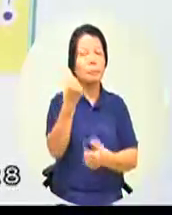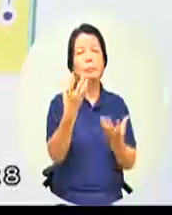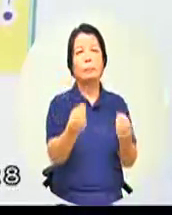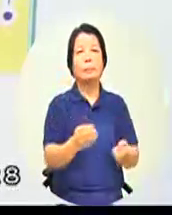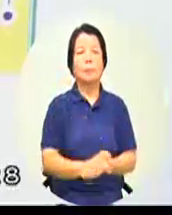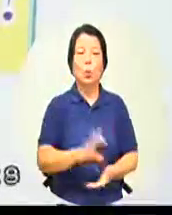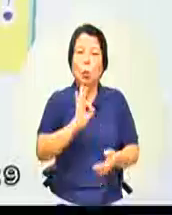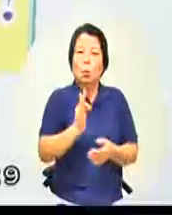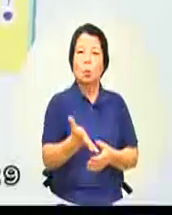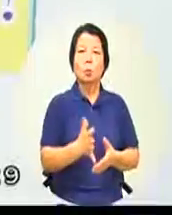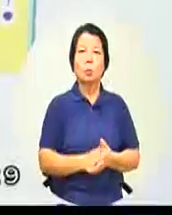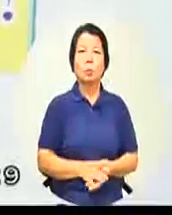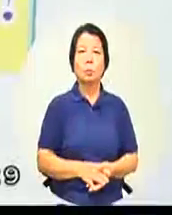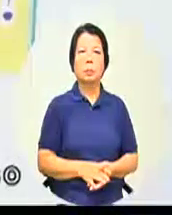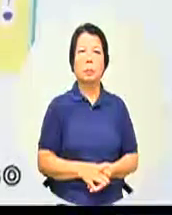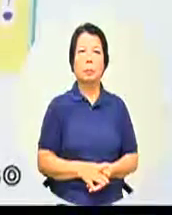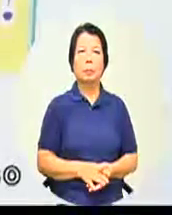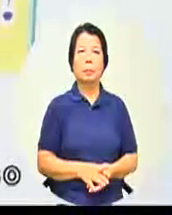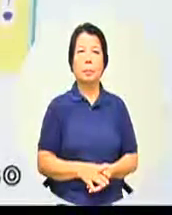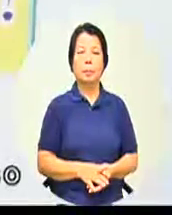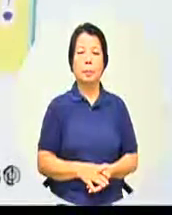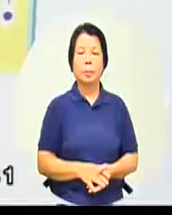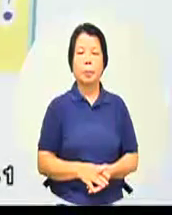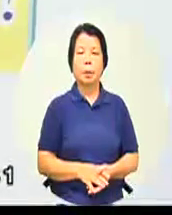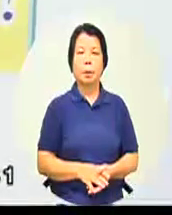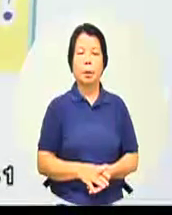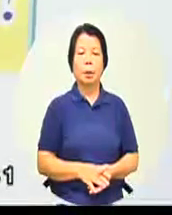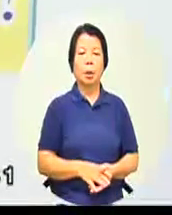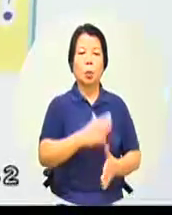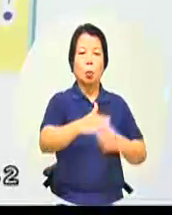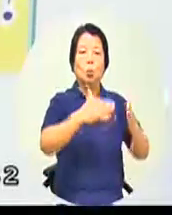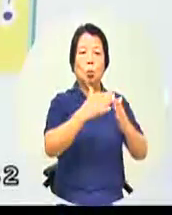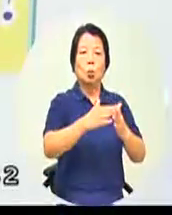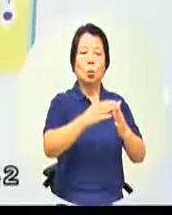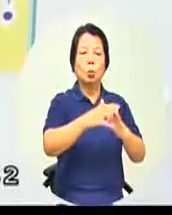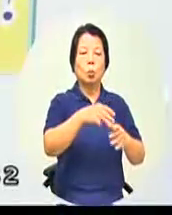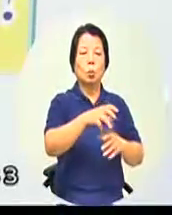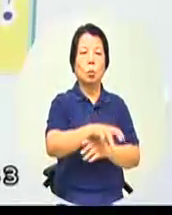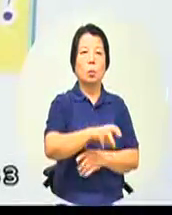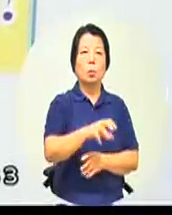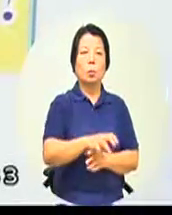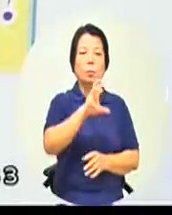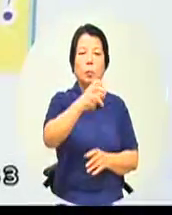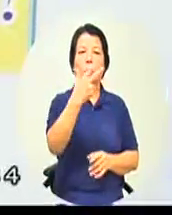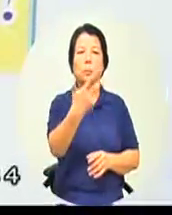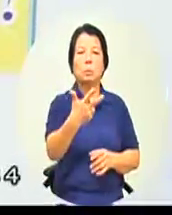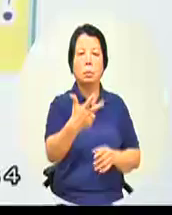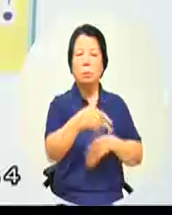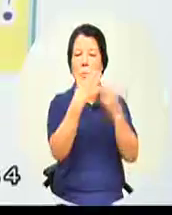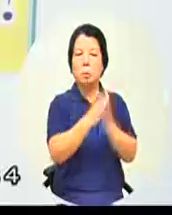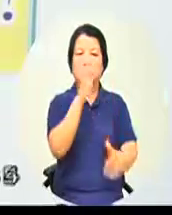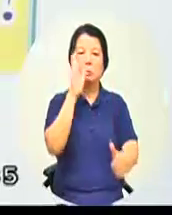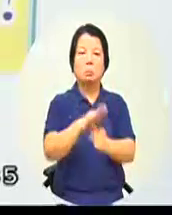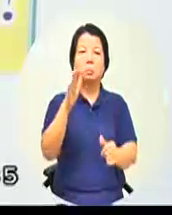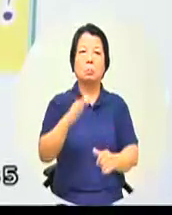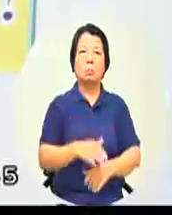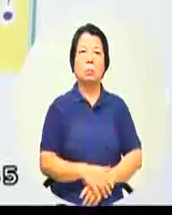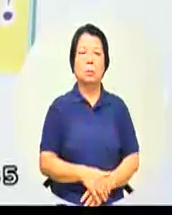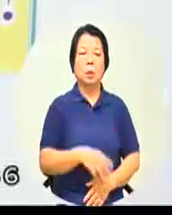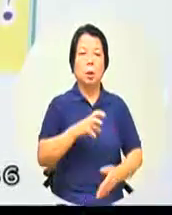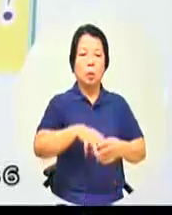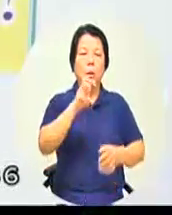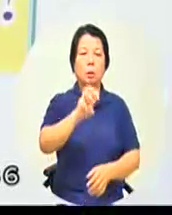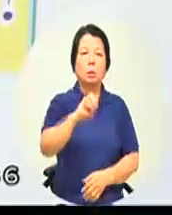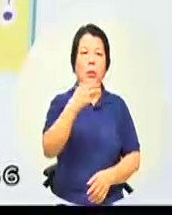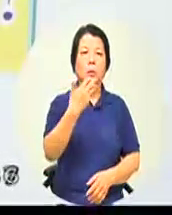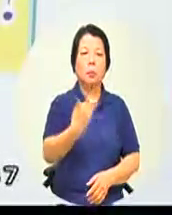为什么有87间的后位达75%？这内底啊，也有39%，